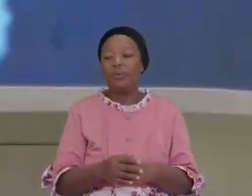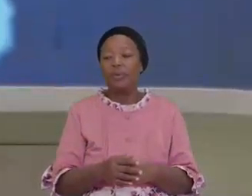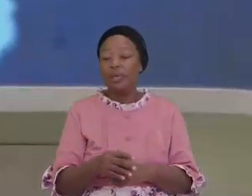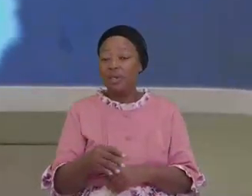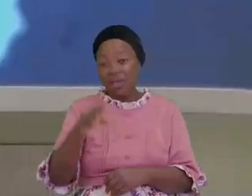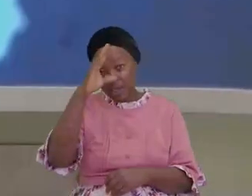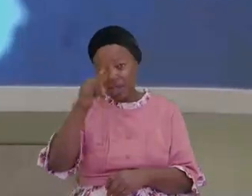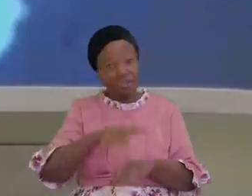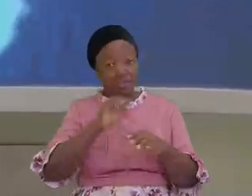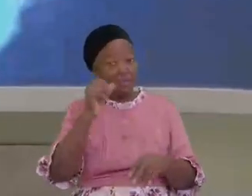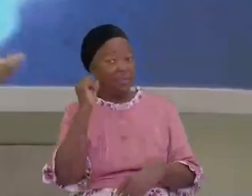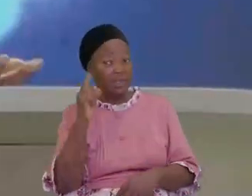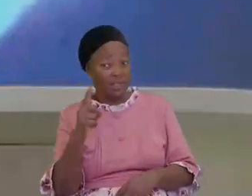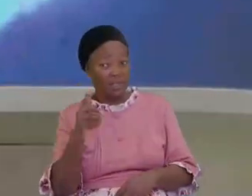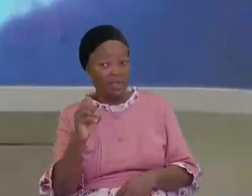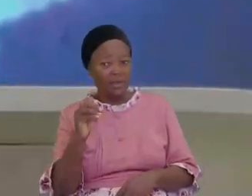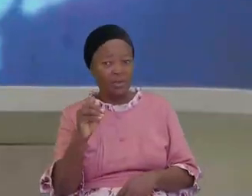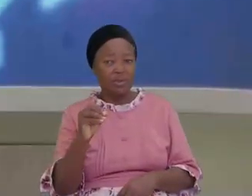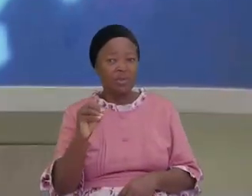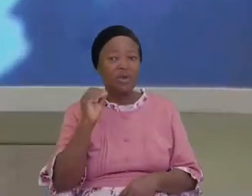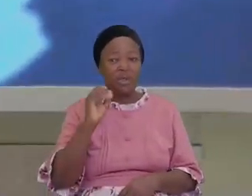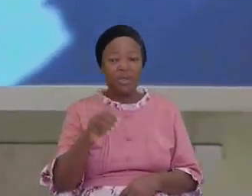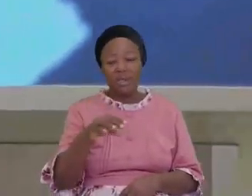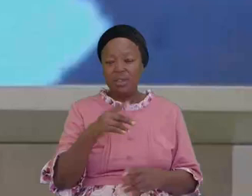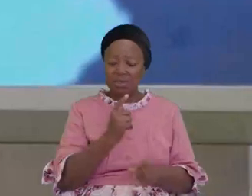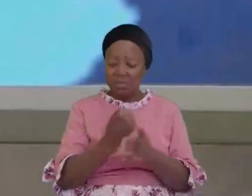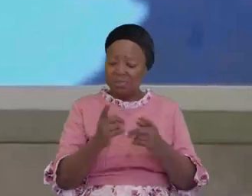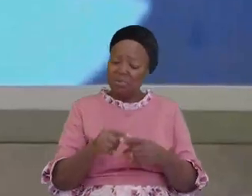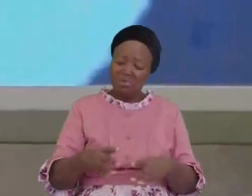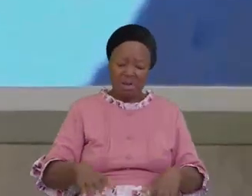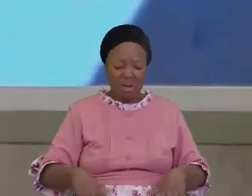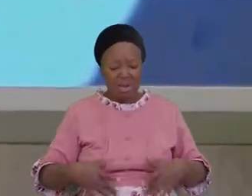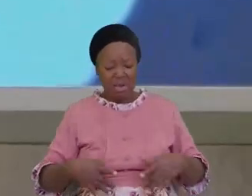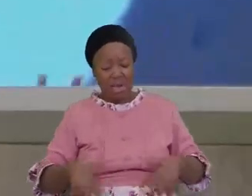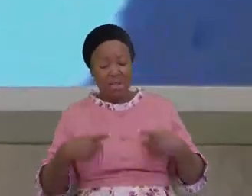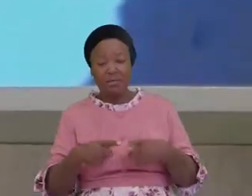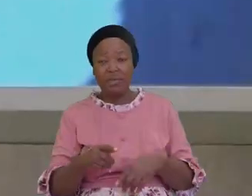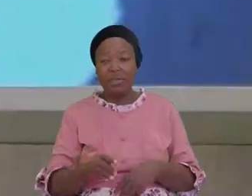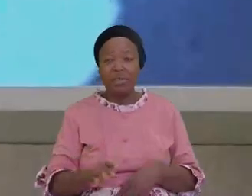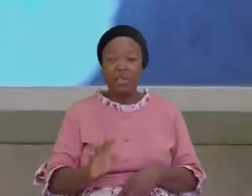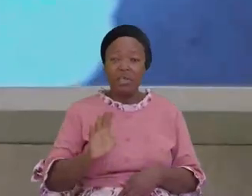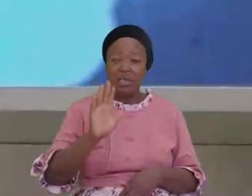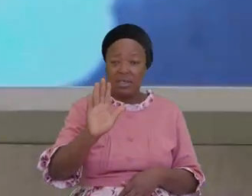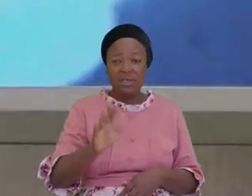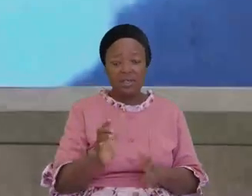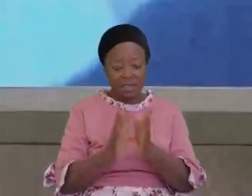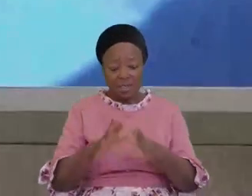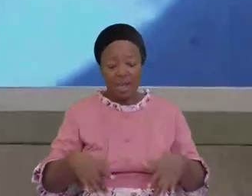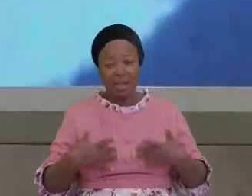Je ne comprenais pas. Et j'ai continué à mener ma vie chrétienne, à lire ma